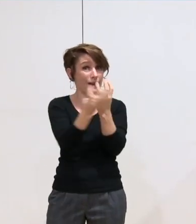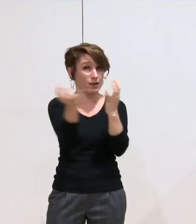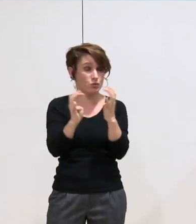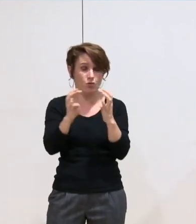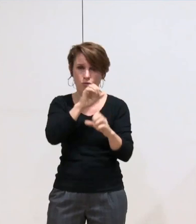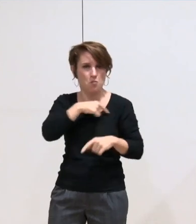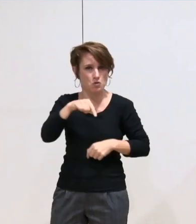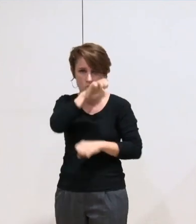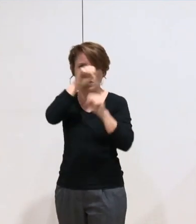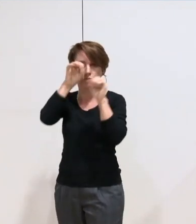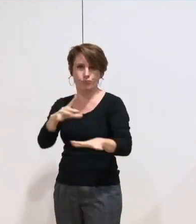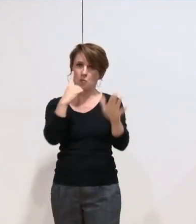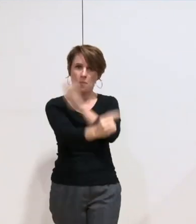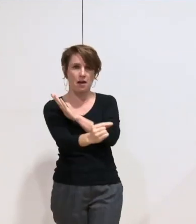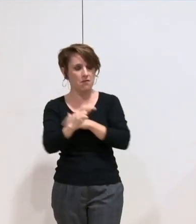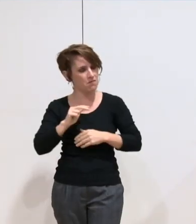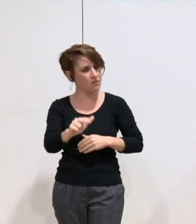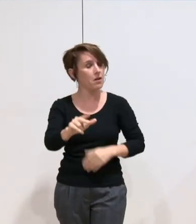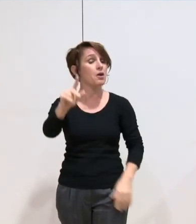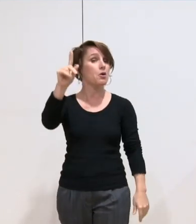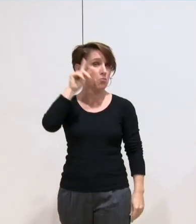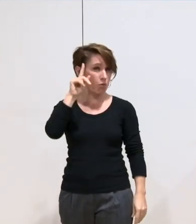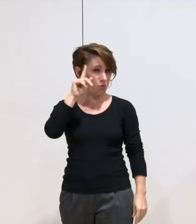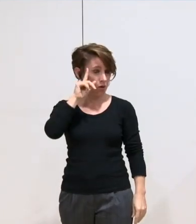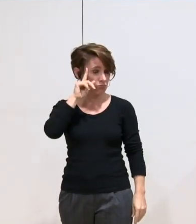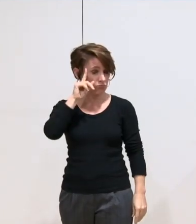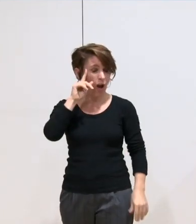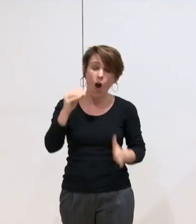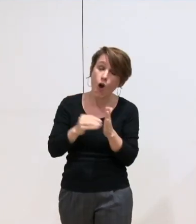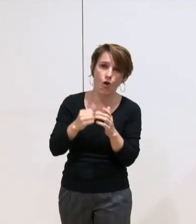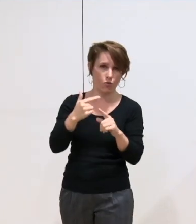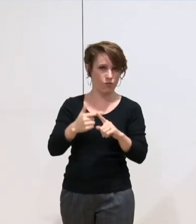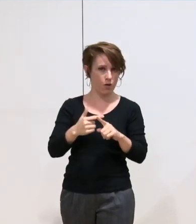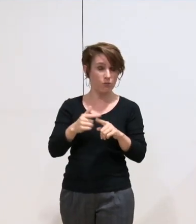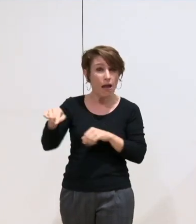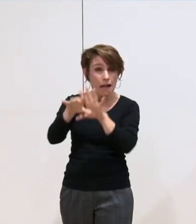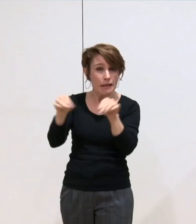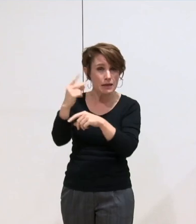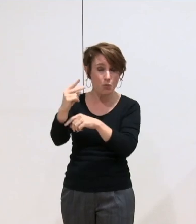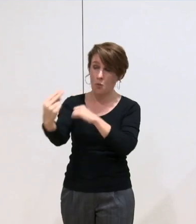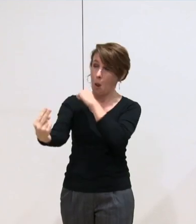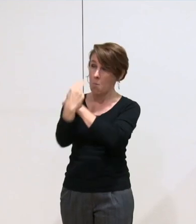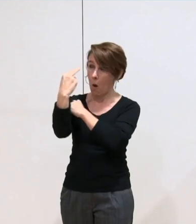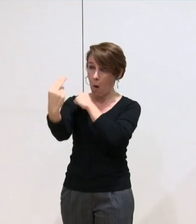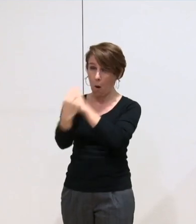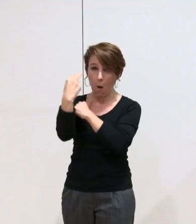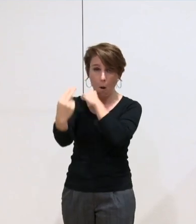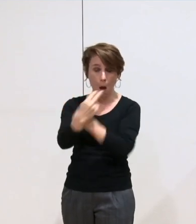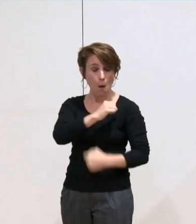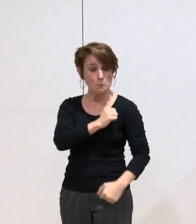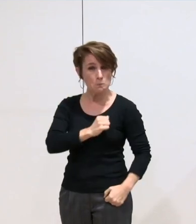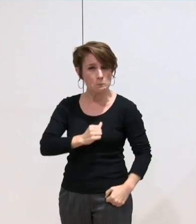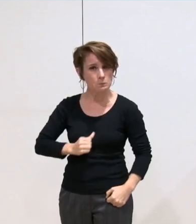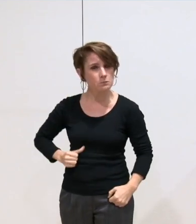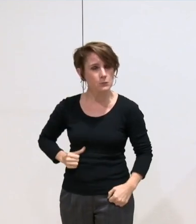parce qu'une fois de trop, le ton qui est le vôtre, celui de votre équipe, n'est pas un ton adéquat.